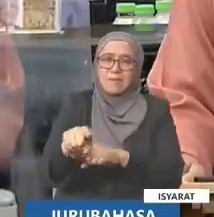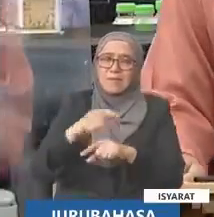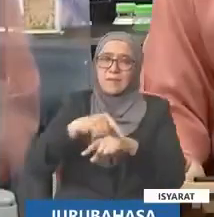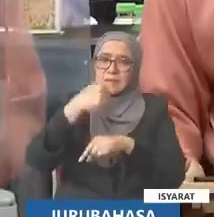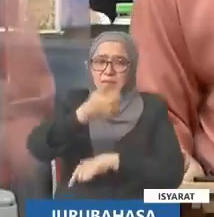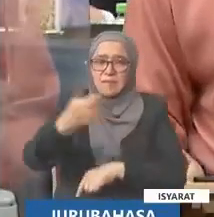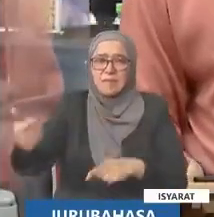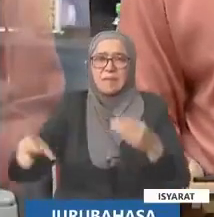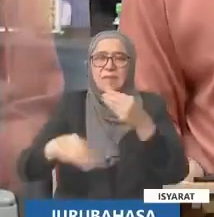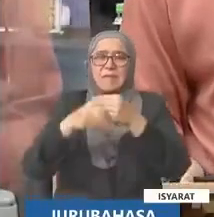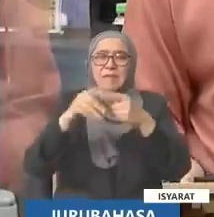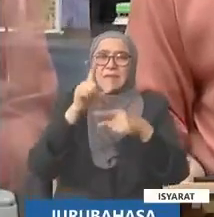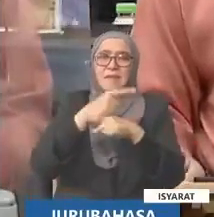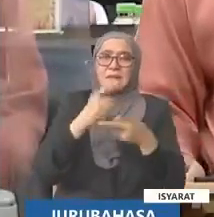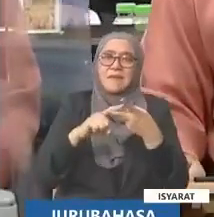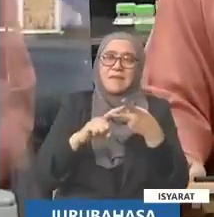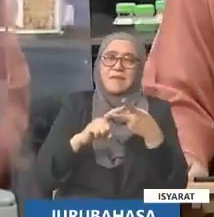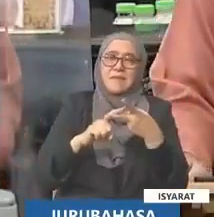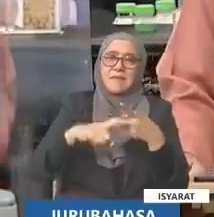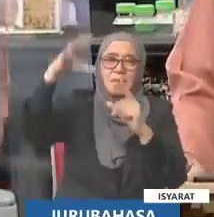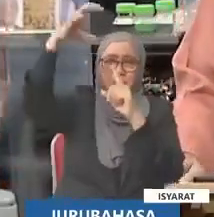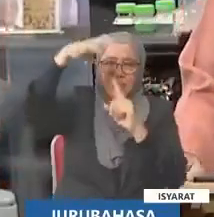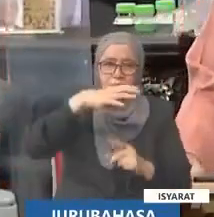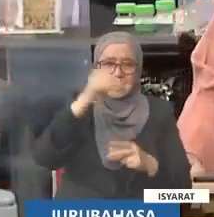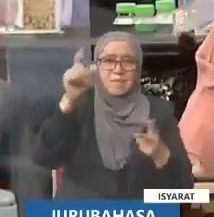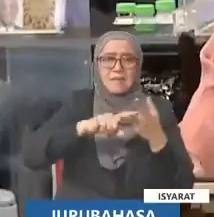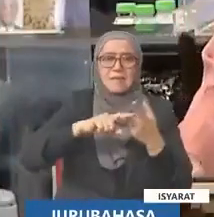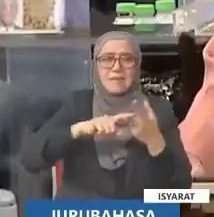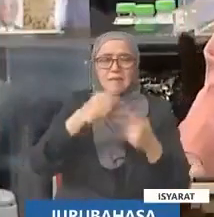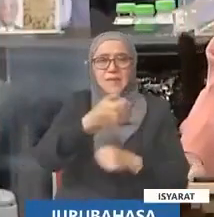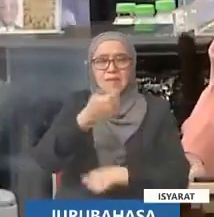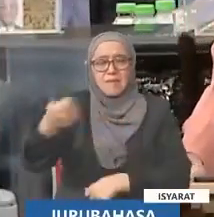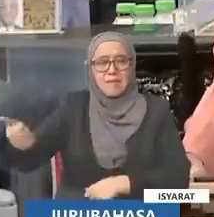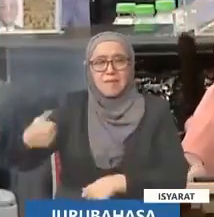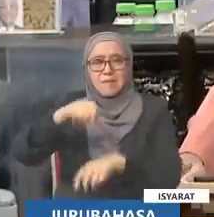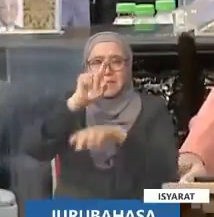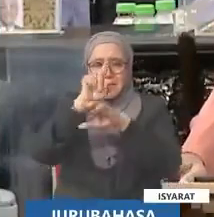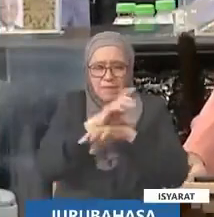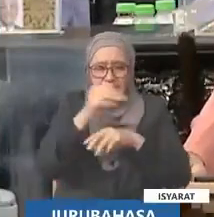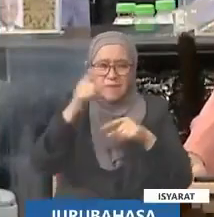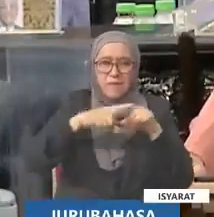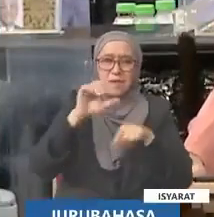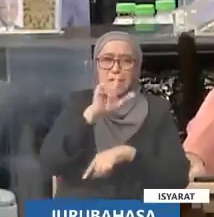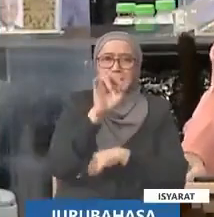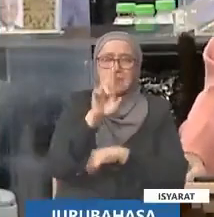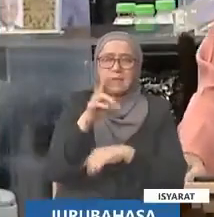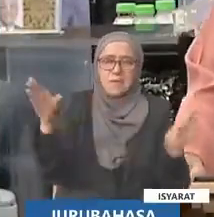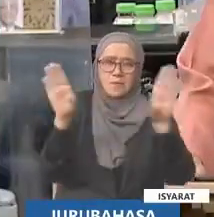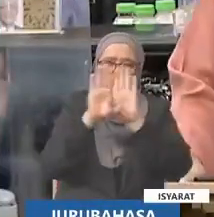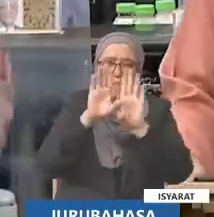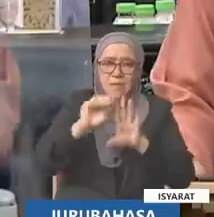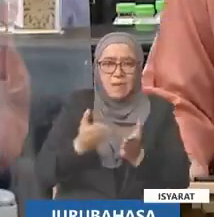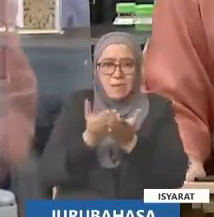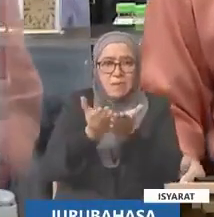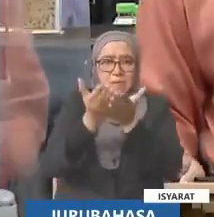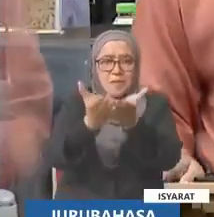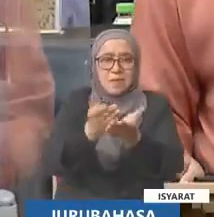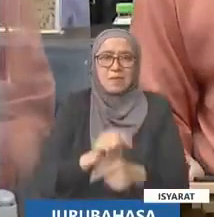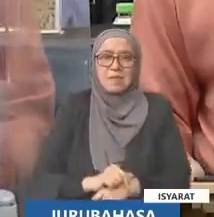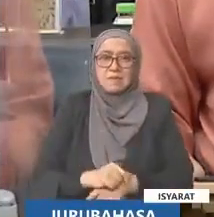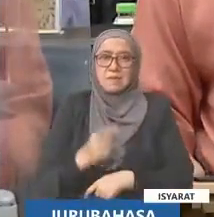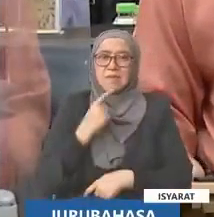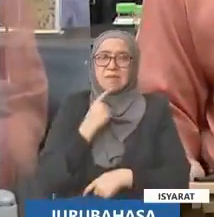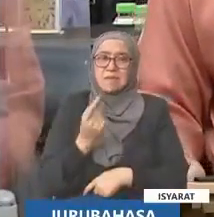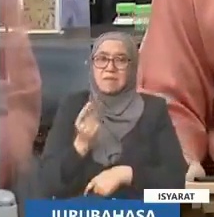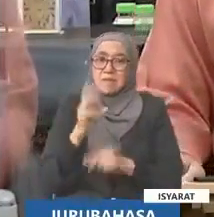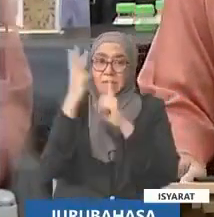seperti payung terjun, alat selam litar tertutup dan bot. Kebajikan anggota-anggota polis dan tentera kita juga tetap menjadi